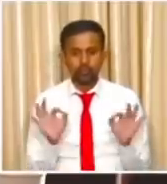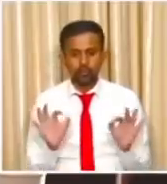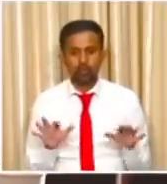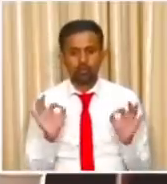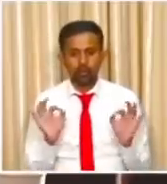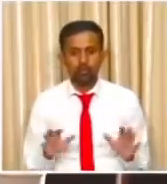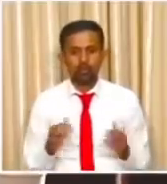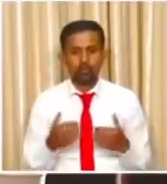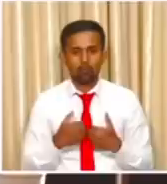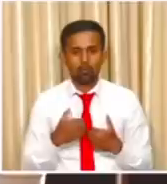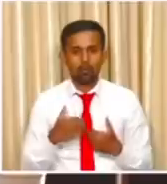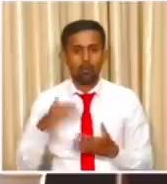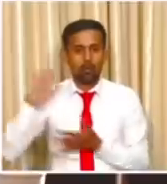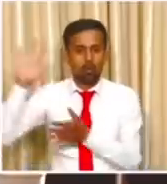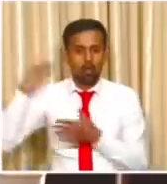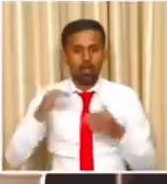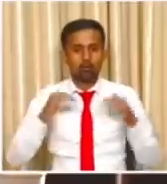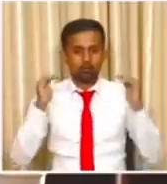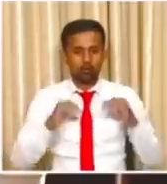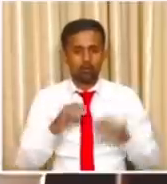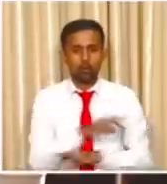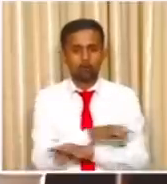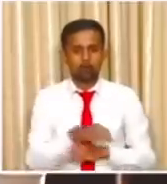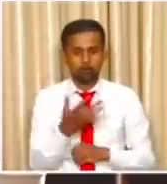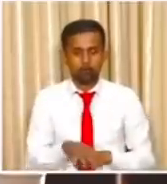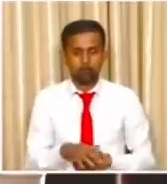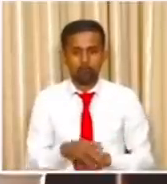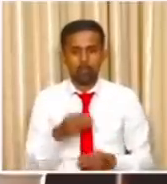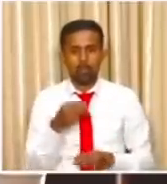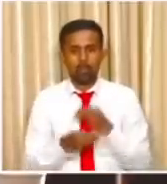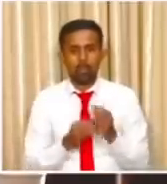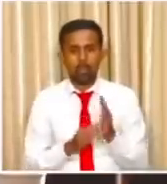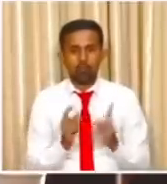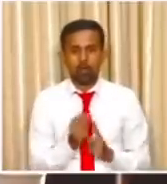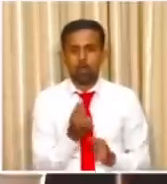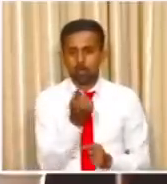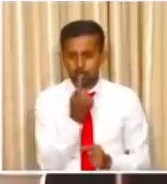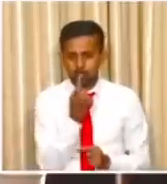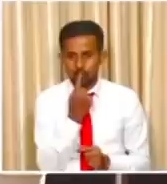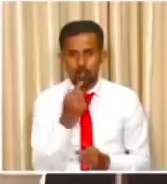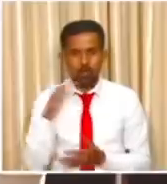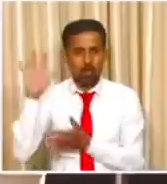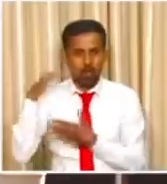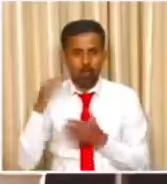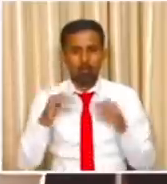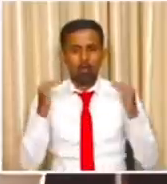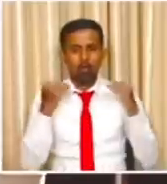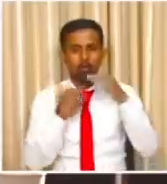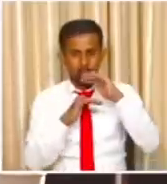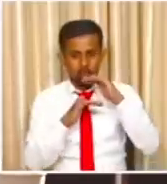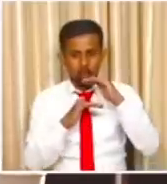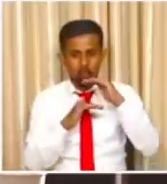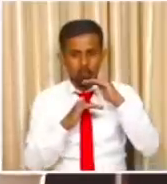අපේ ආණය ලිහිල් කිරීම සඳහා සැලසුම් අදලා තිබෙනවා. ගරු කර්මාන්ත අමාත්‍යතුමත් කිව්වා ආණයනීය සීමා කිරීම හේතු